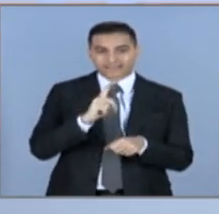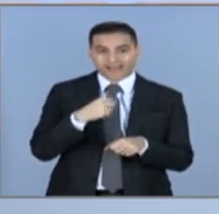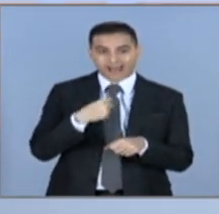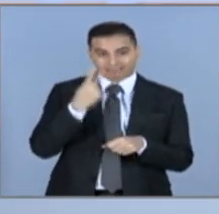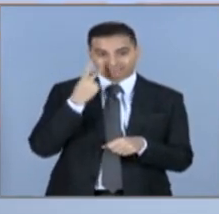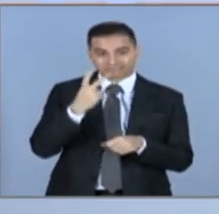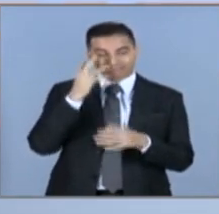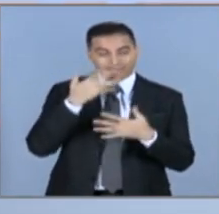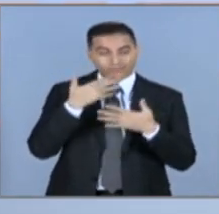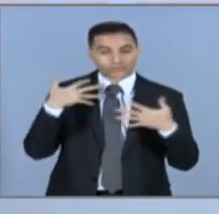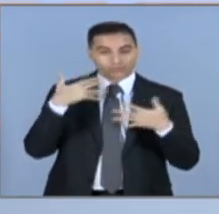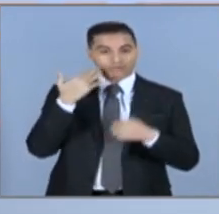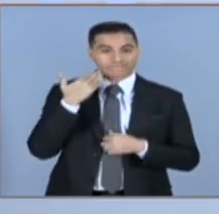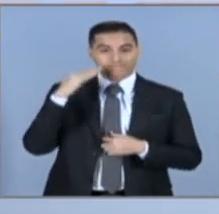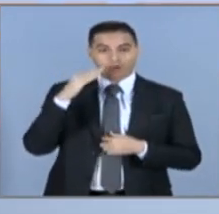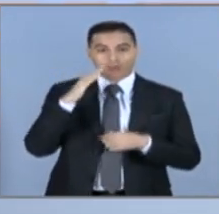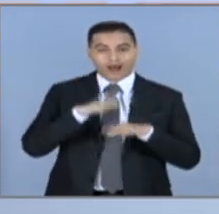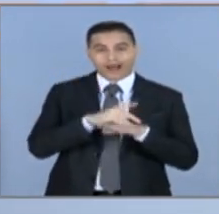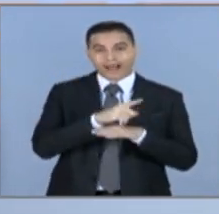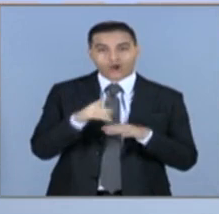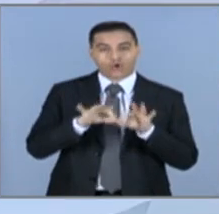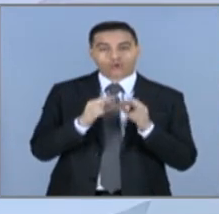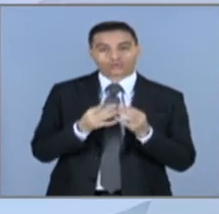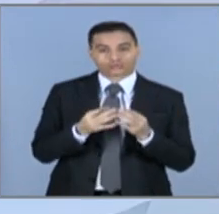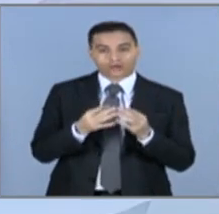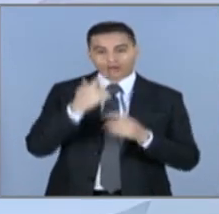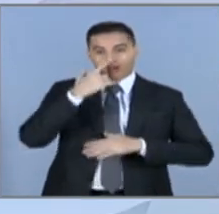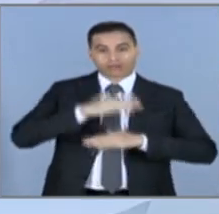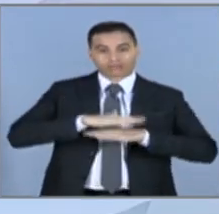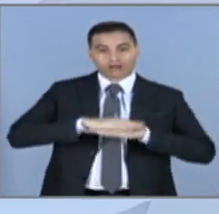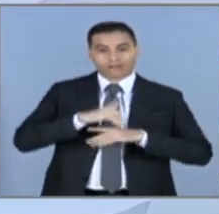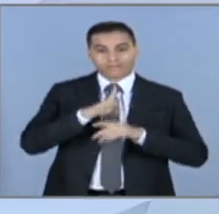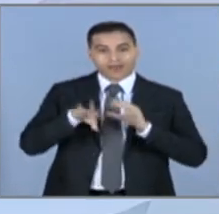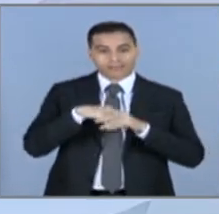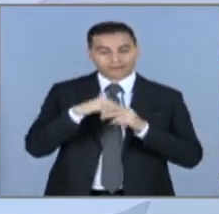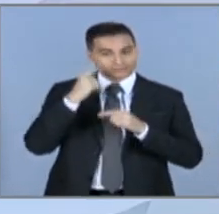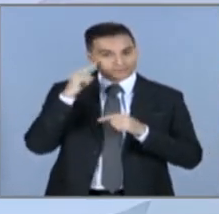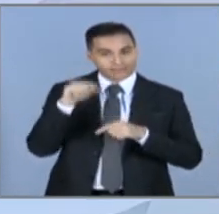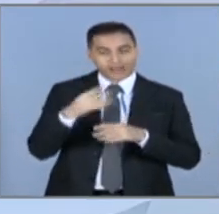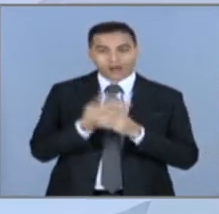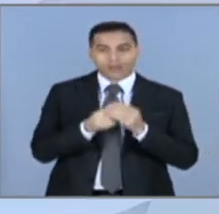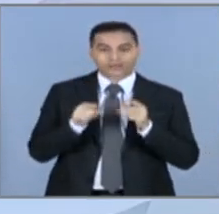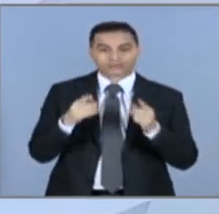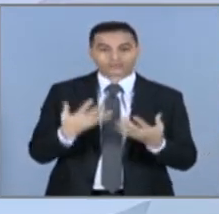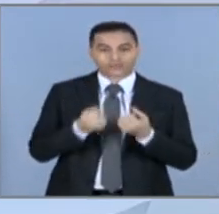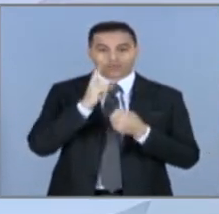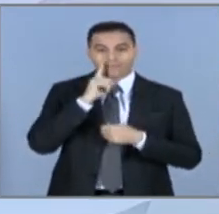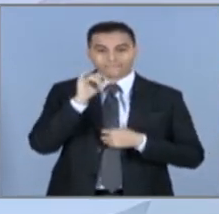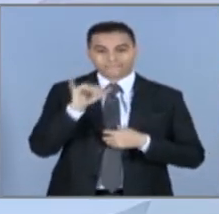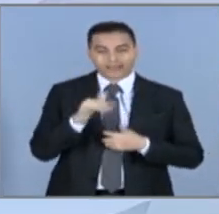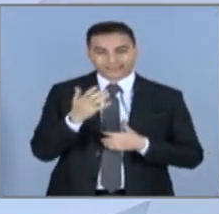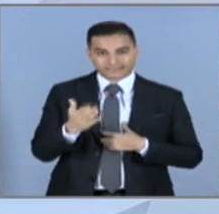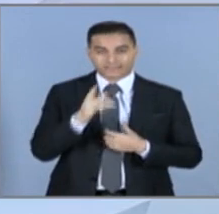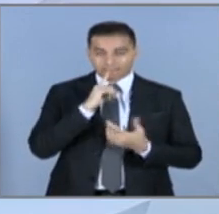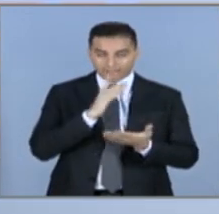أنا فعلا فخور بيكوا كعيلة، فخور بتربيتك لولادك يا مدام مي. الحمد لله.